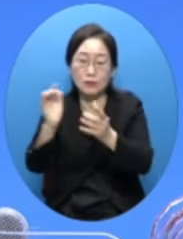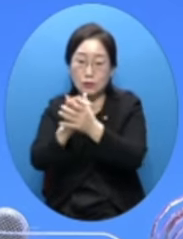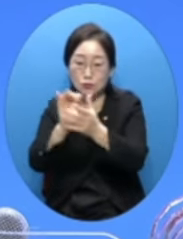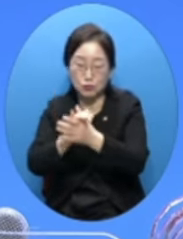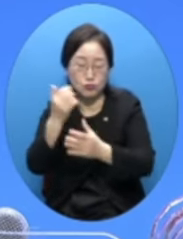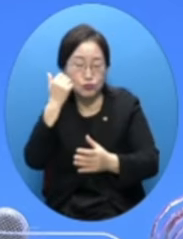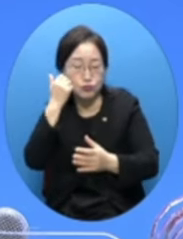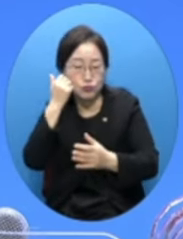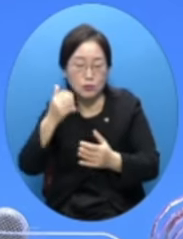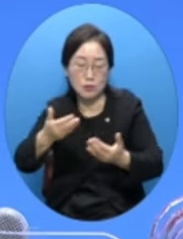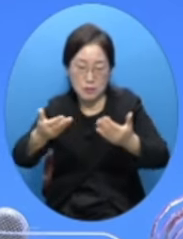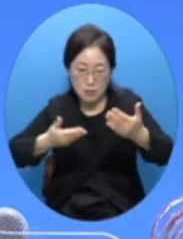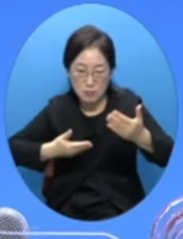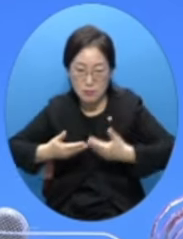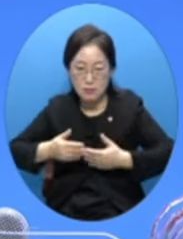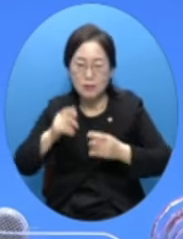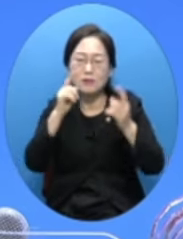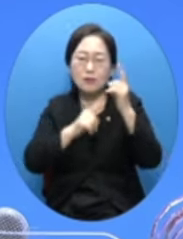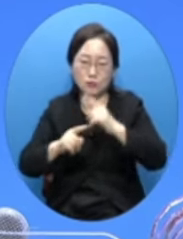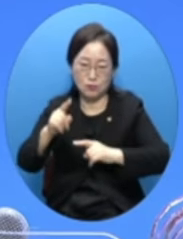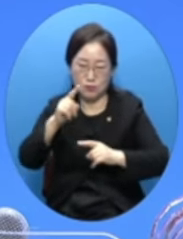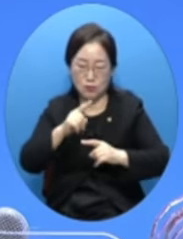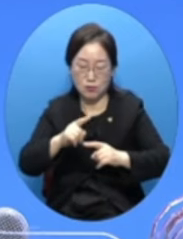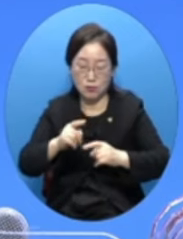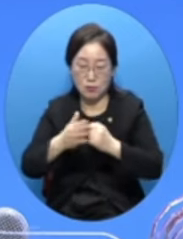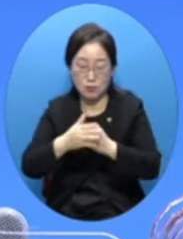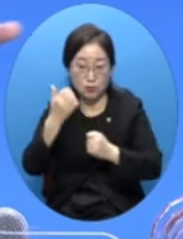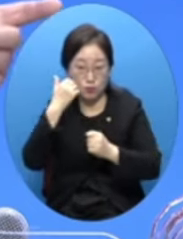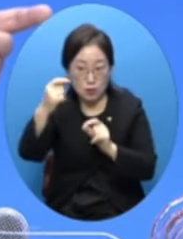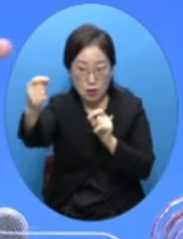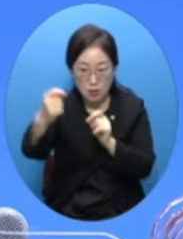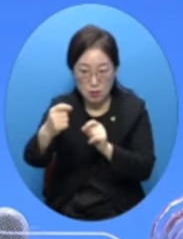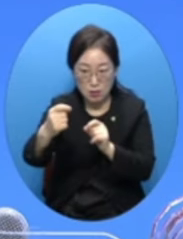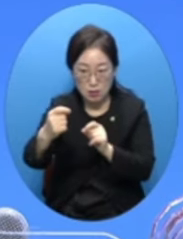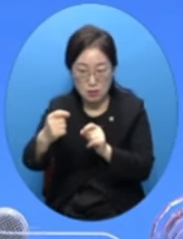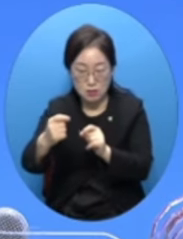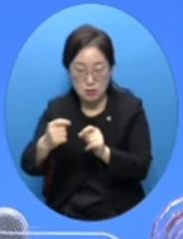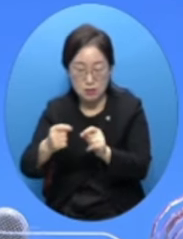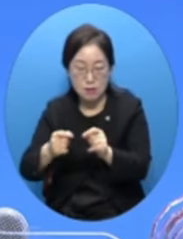있습니다. 그래서 가까이 다가오는 사람들을 찌르는 것입니다.